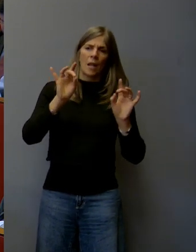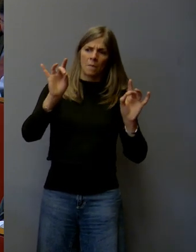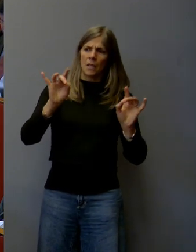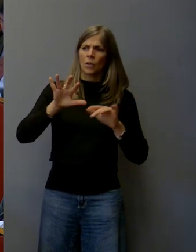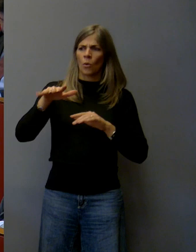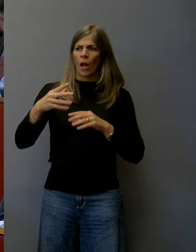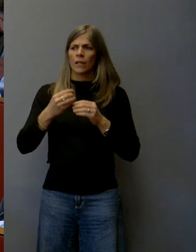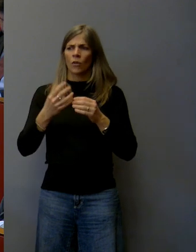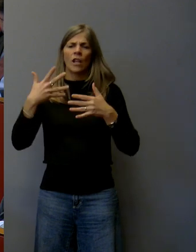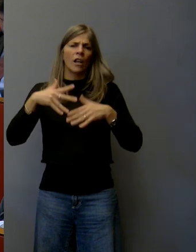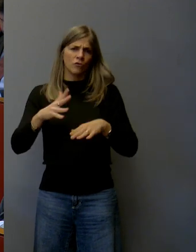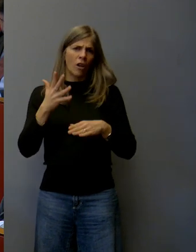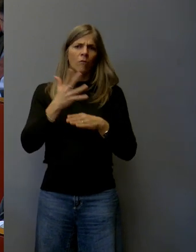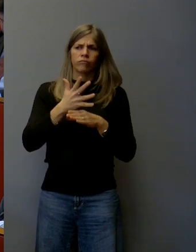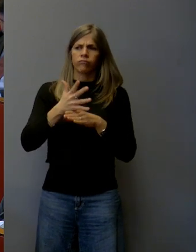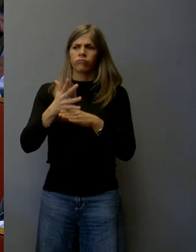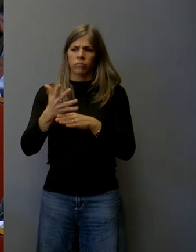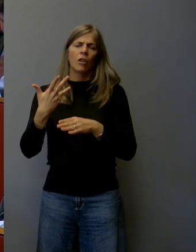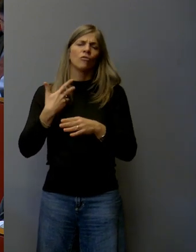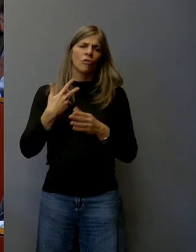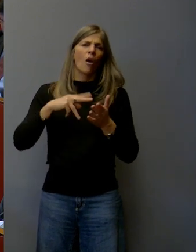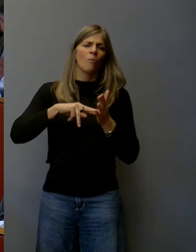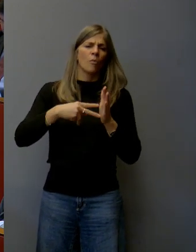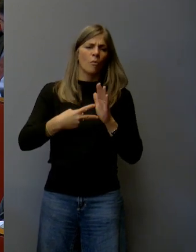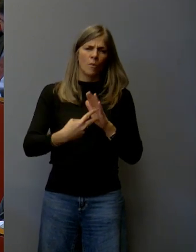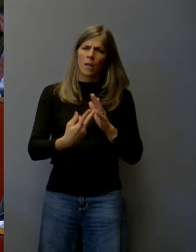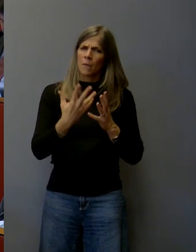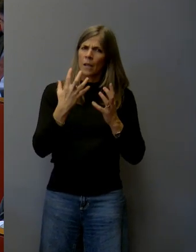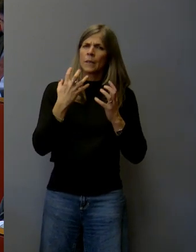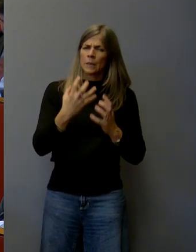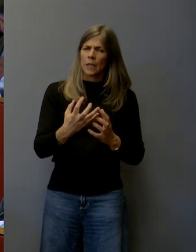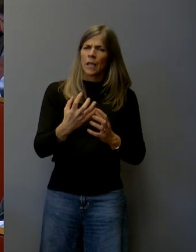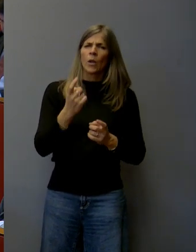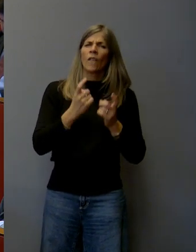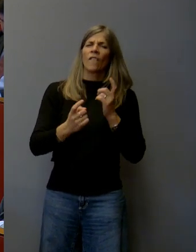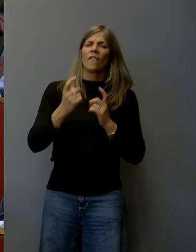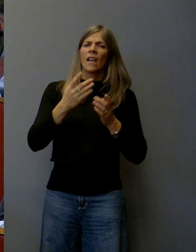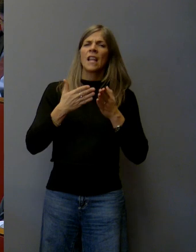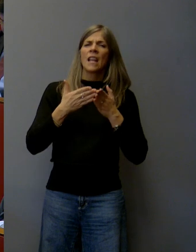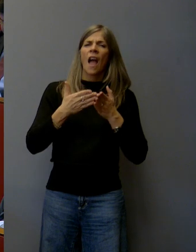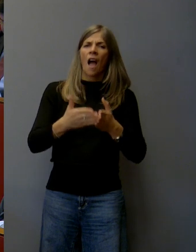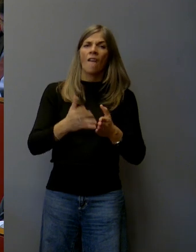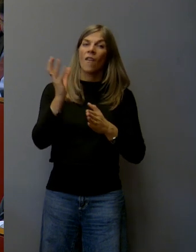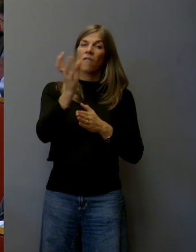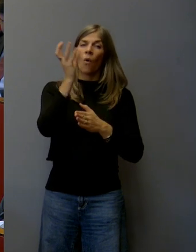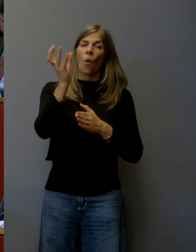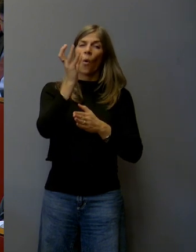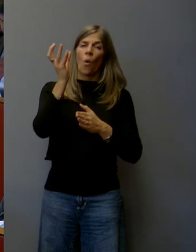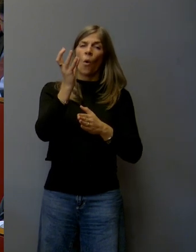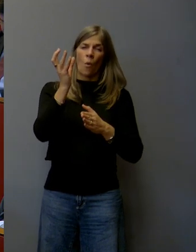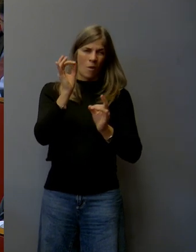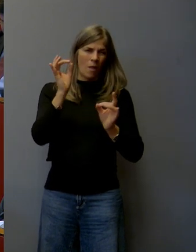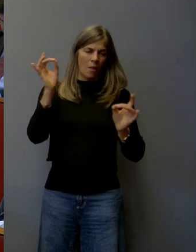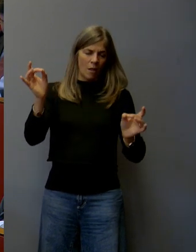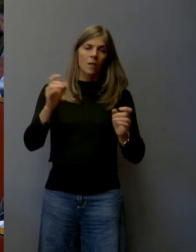intervenuti e quindi c'è un problema serio di inquinamento da fumo delle navi e anche vero e come è stato detto da